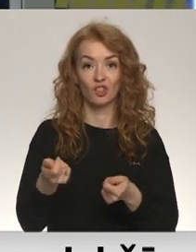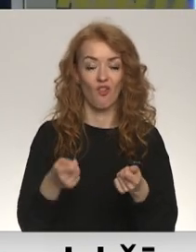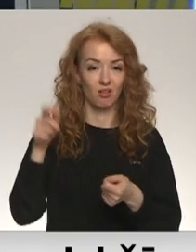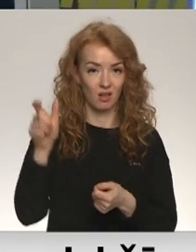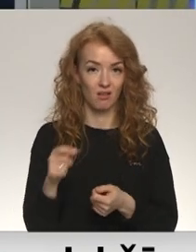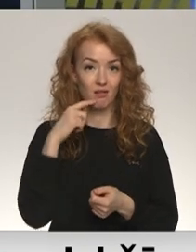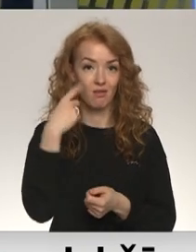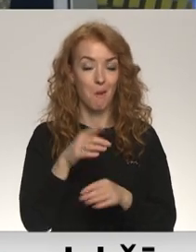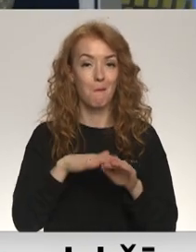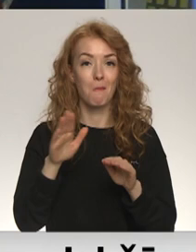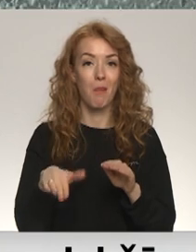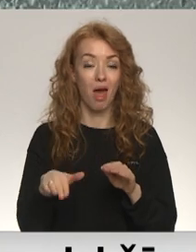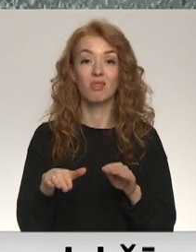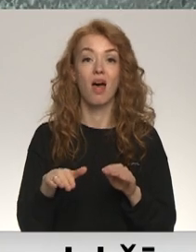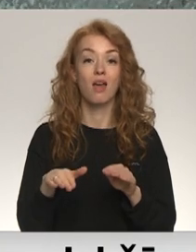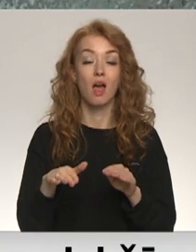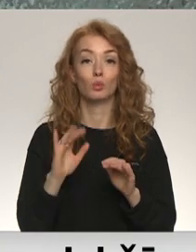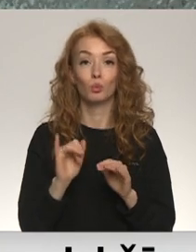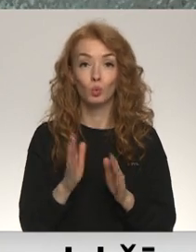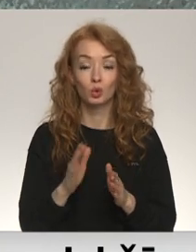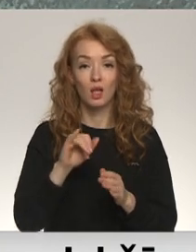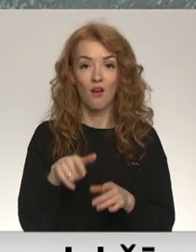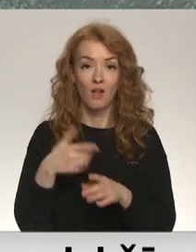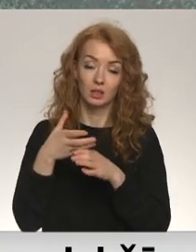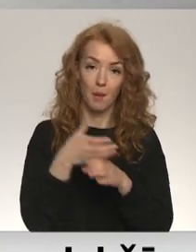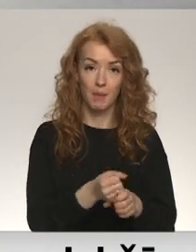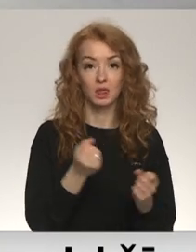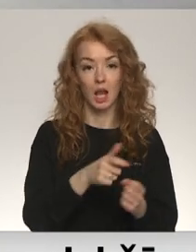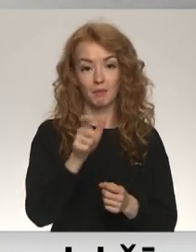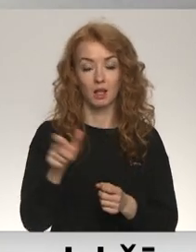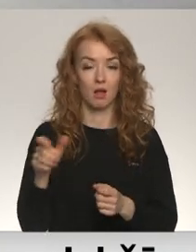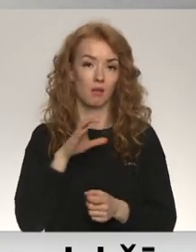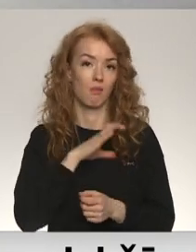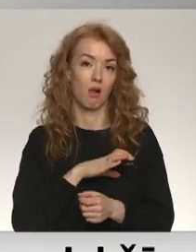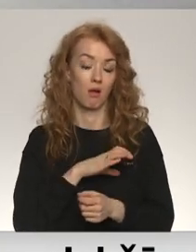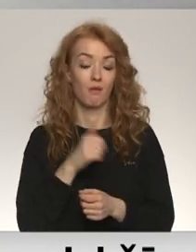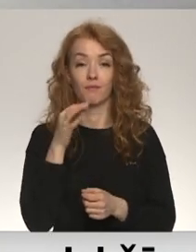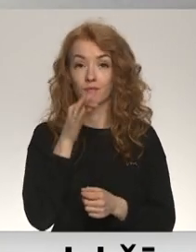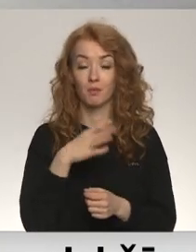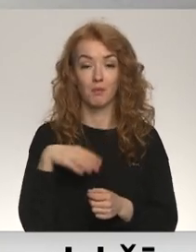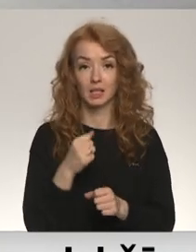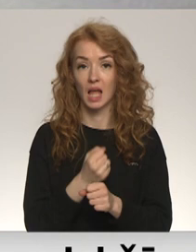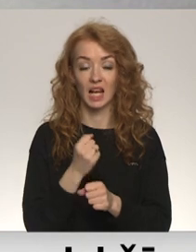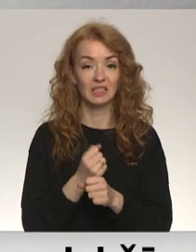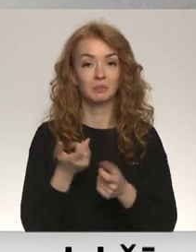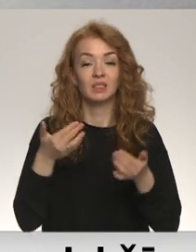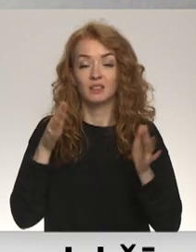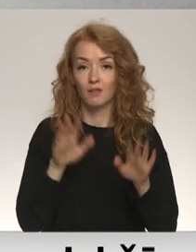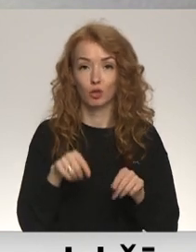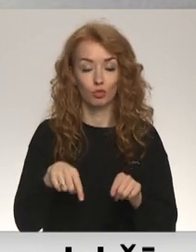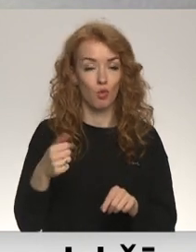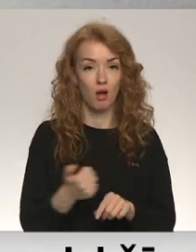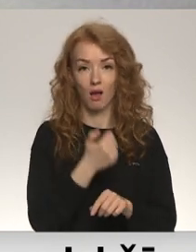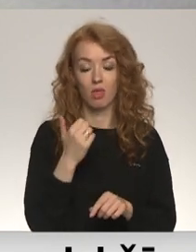saka, pēdējais piliens būs mazināt algas iestādes darbiniekiem. Darīsim visu iespējamo, jo man negribētos